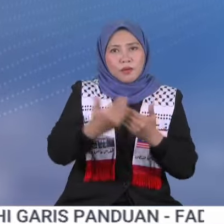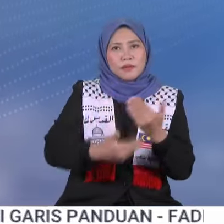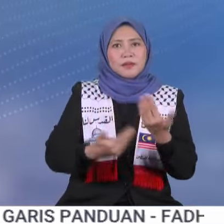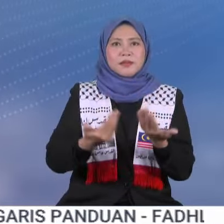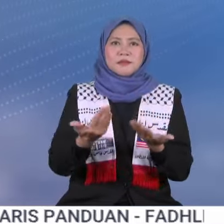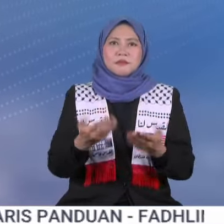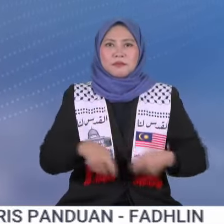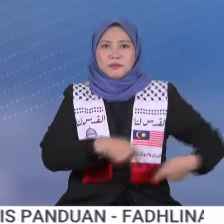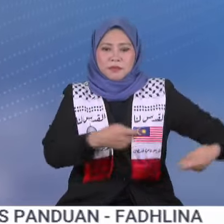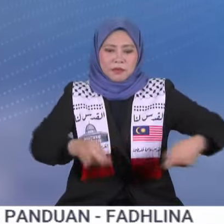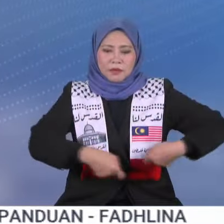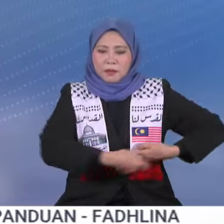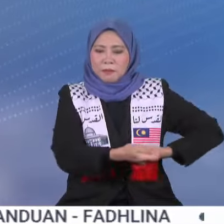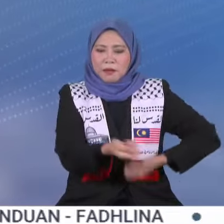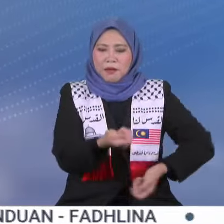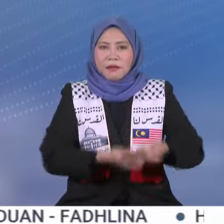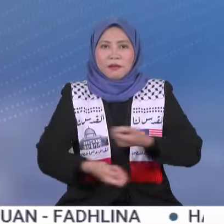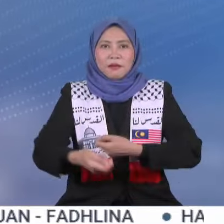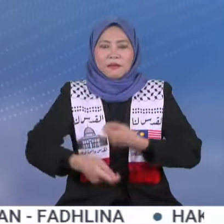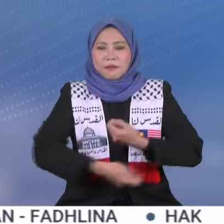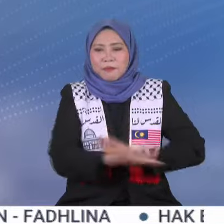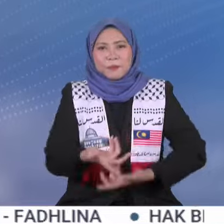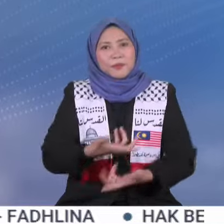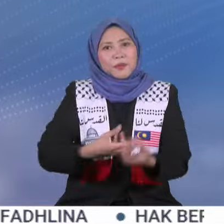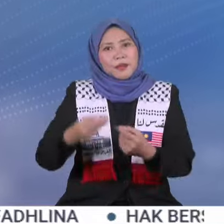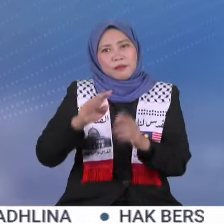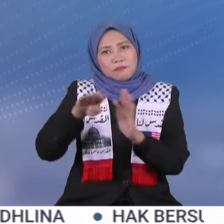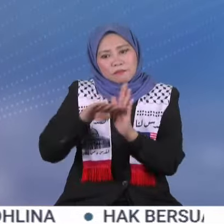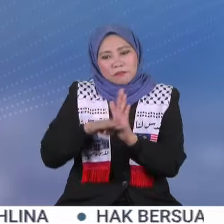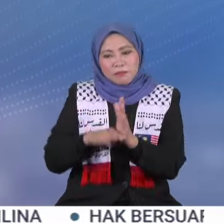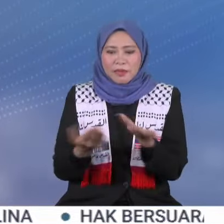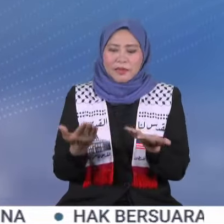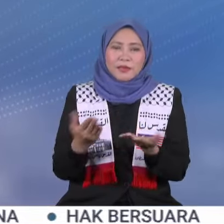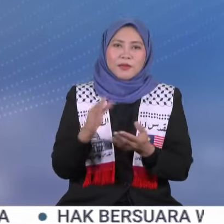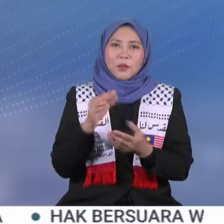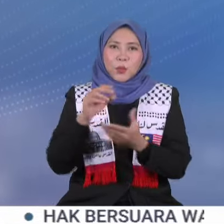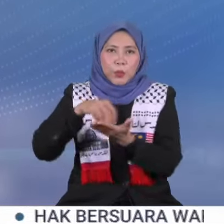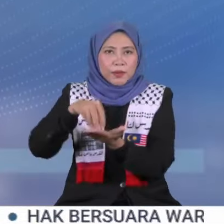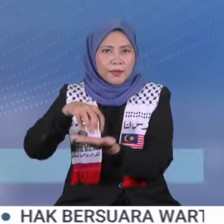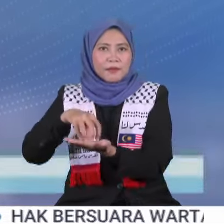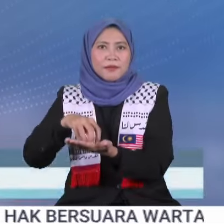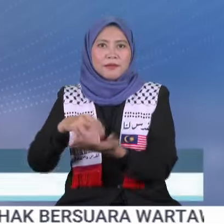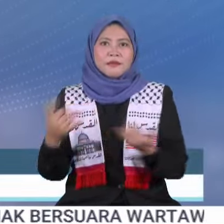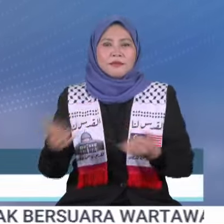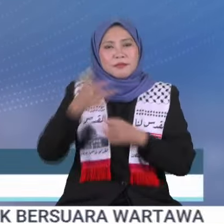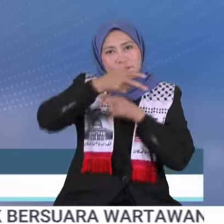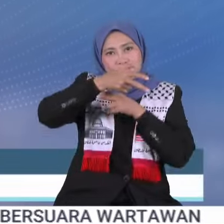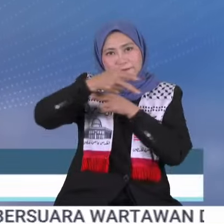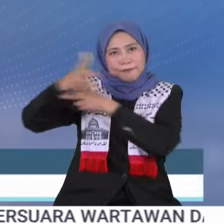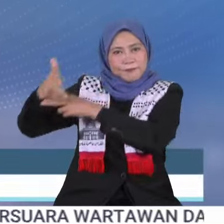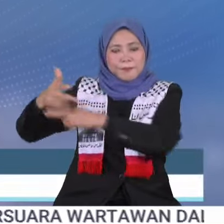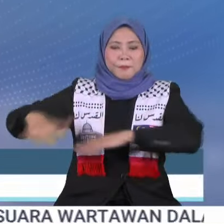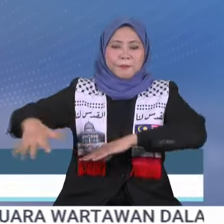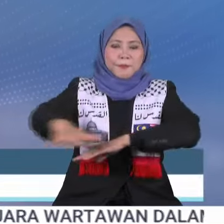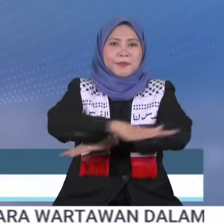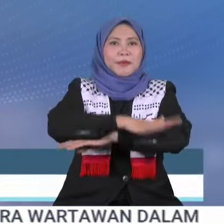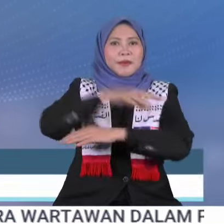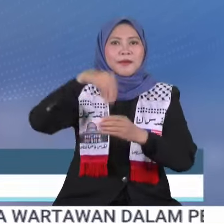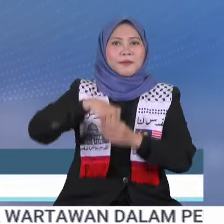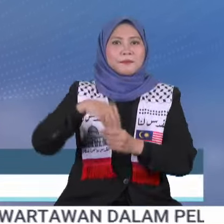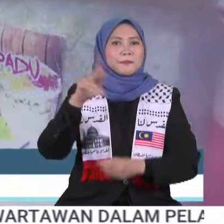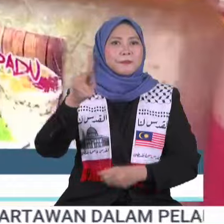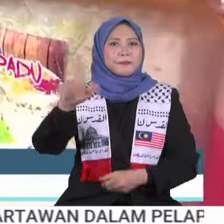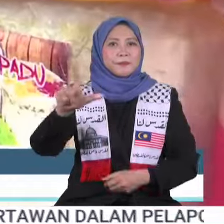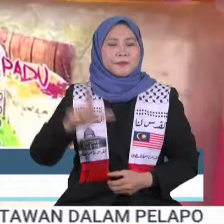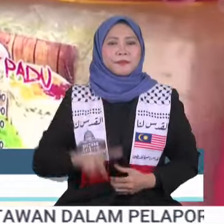per dan tep Pelita anaru yangariloh meninjau kemerahan bazar Ramadan pantai dalam Kuala